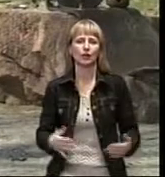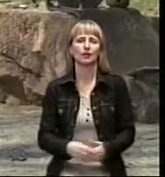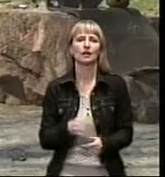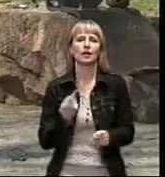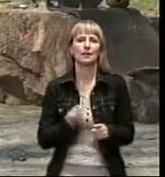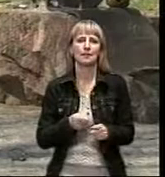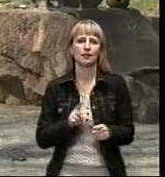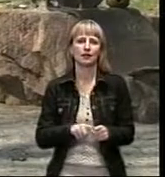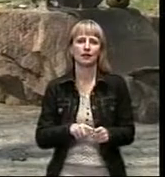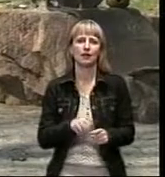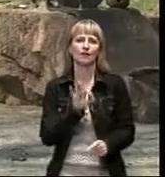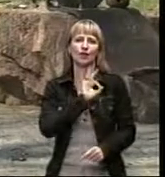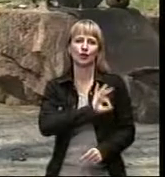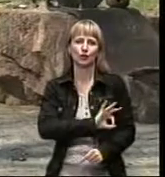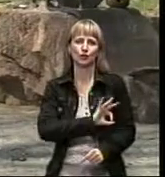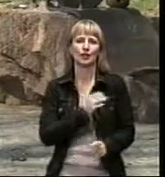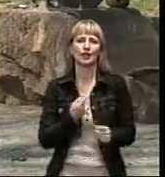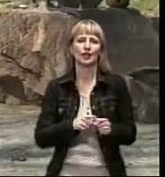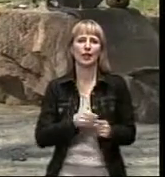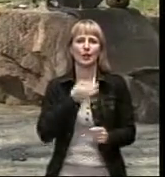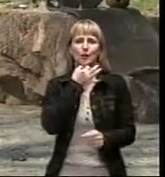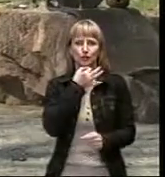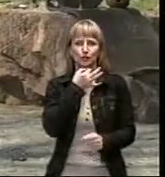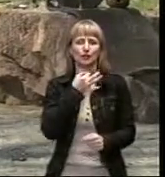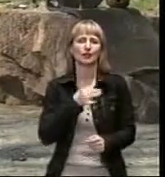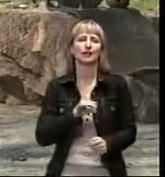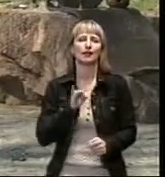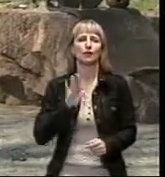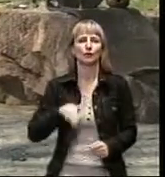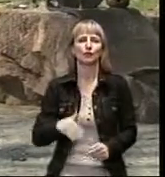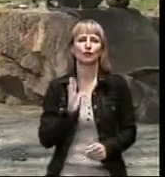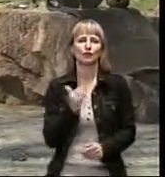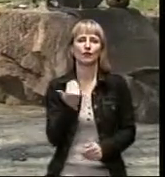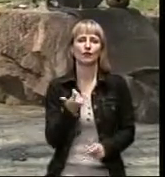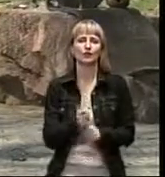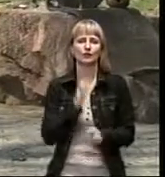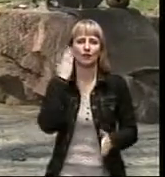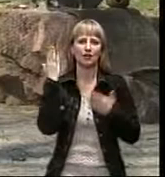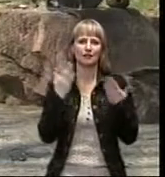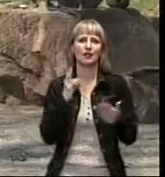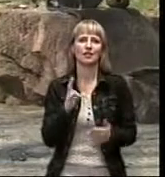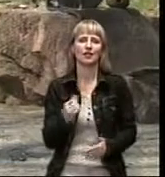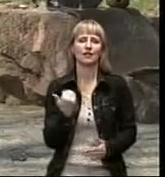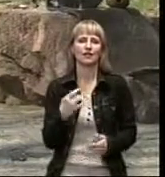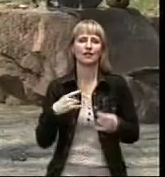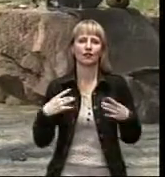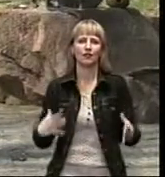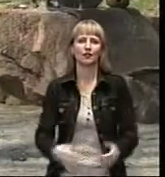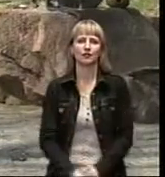Так що використовуйте ці пищики і хай буде вам дуже весело на вашому